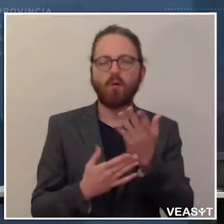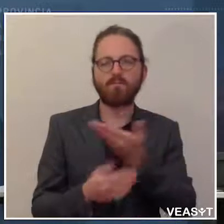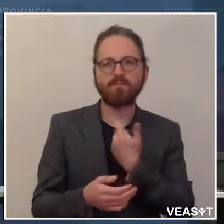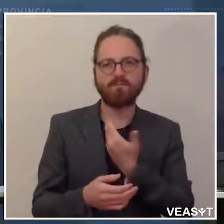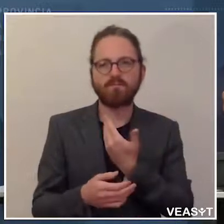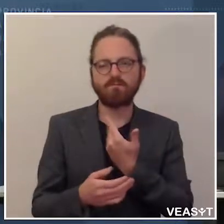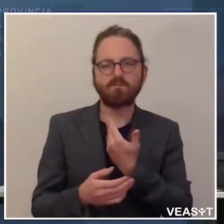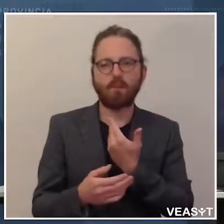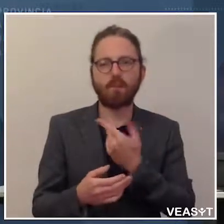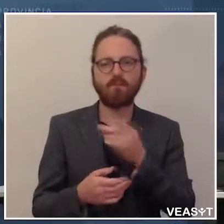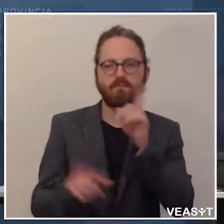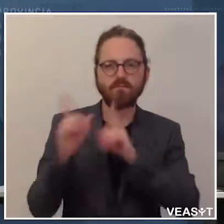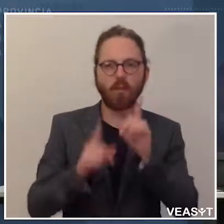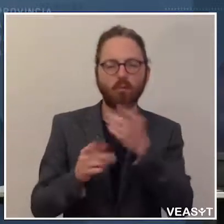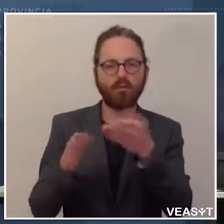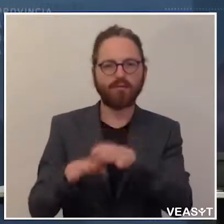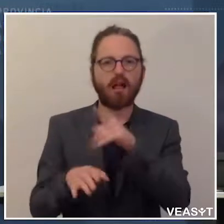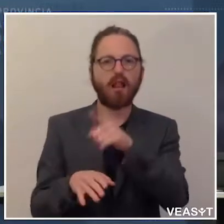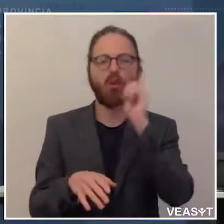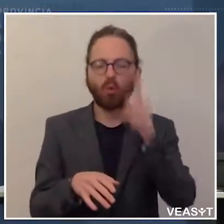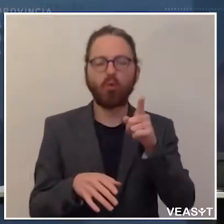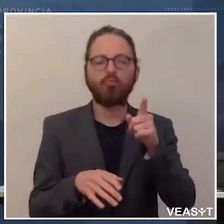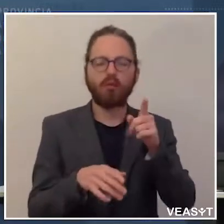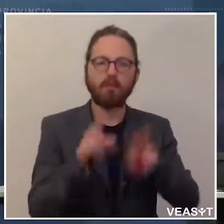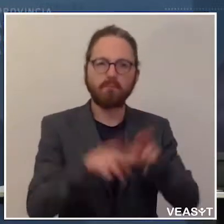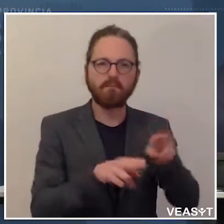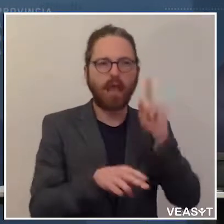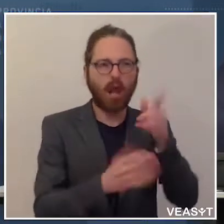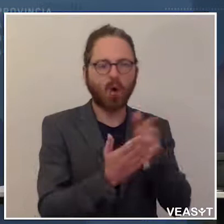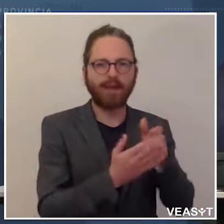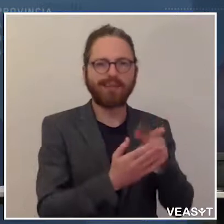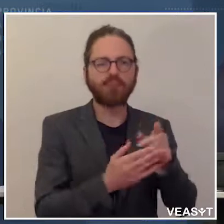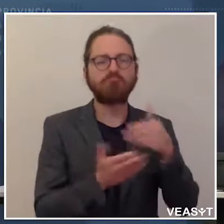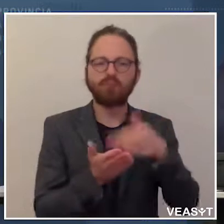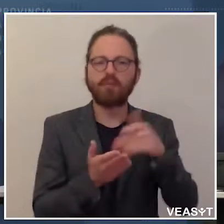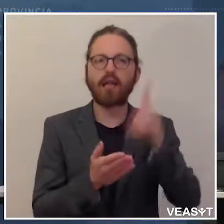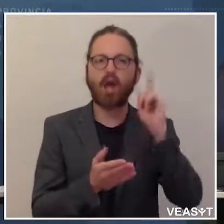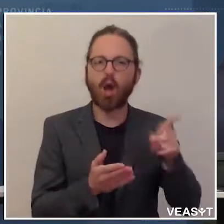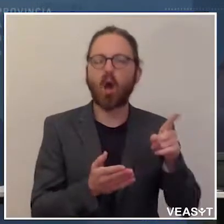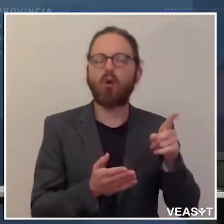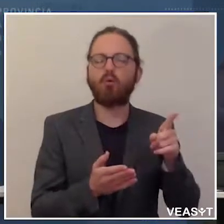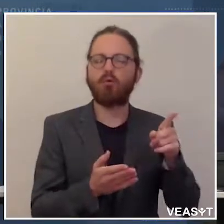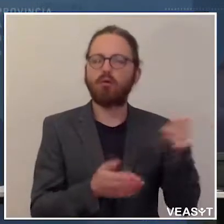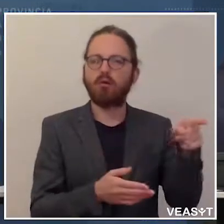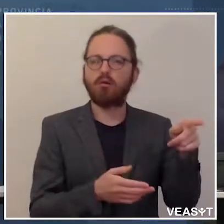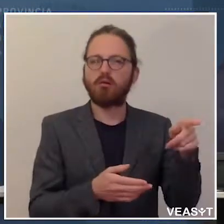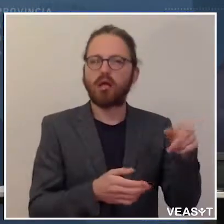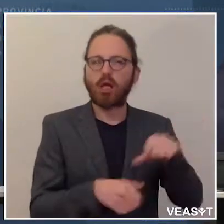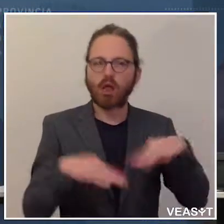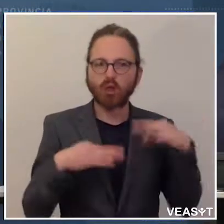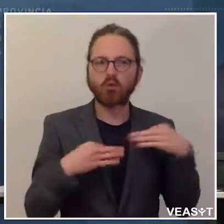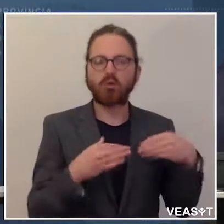devono art training and the states e sani the trip se volete